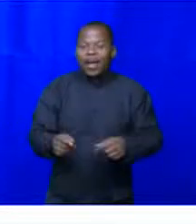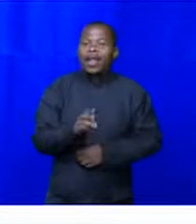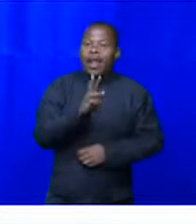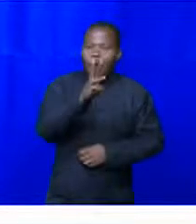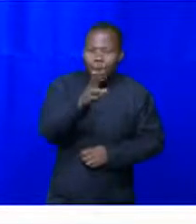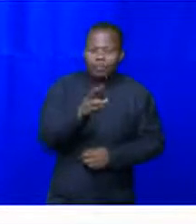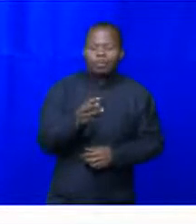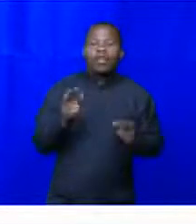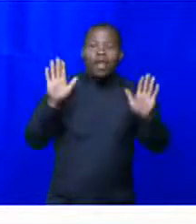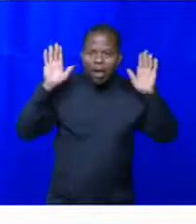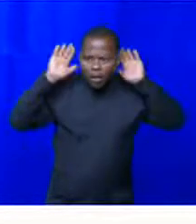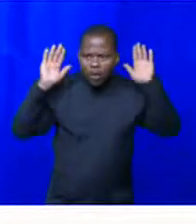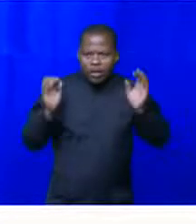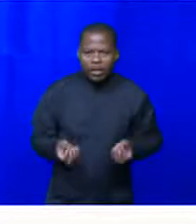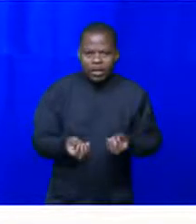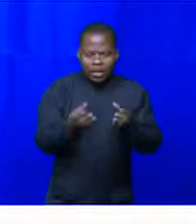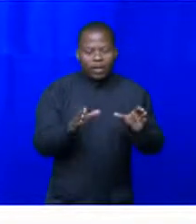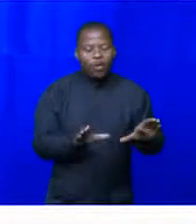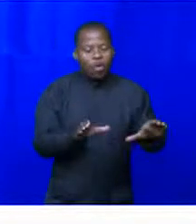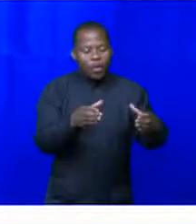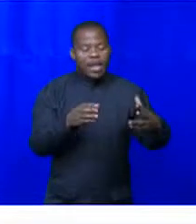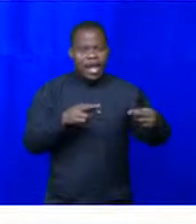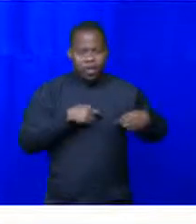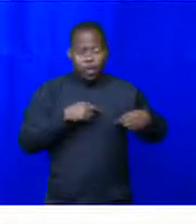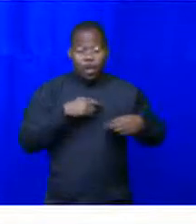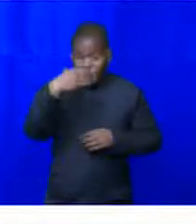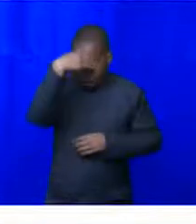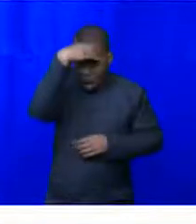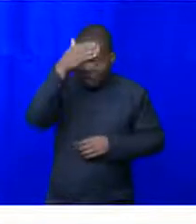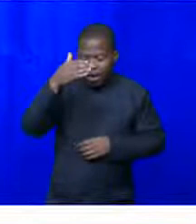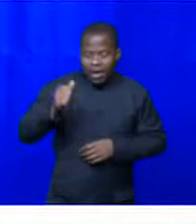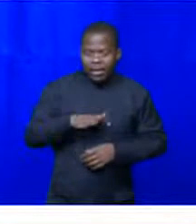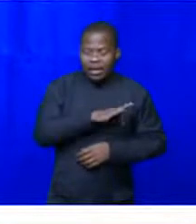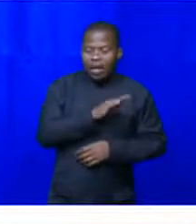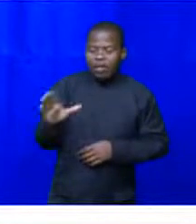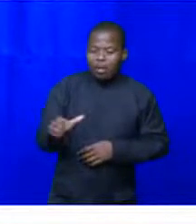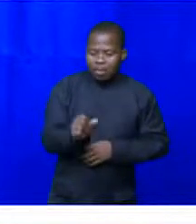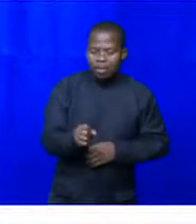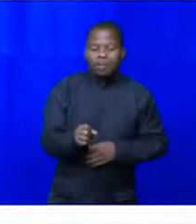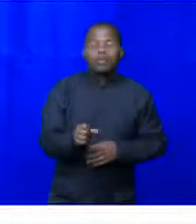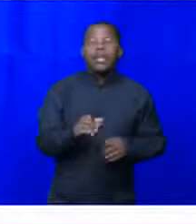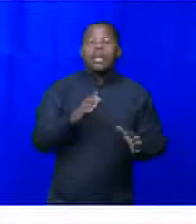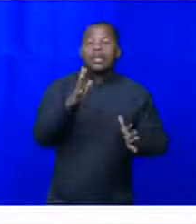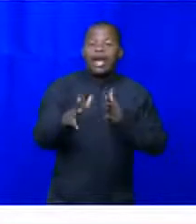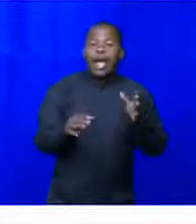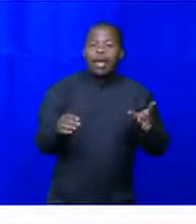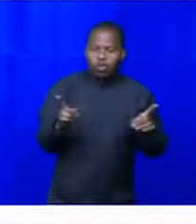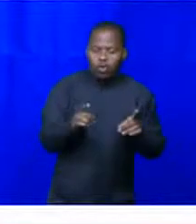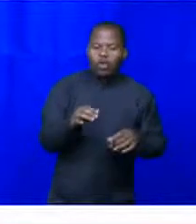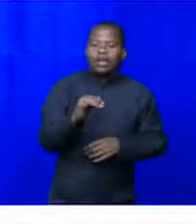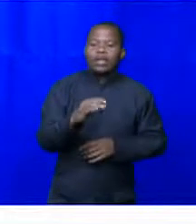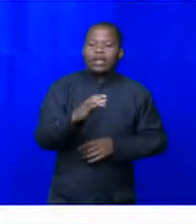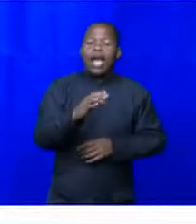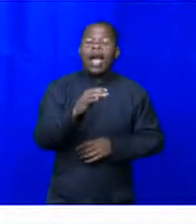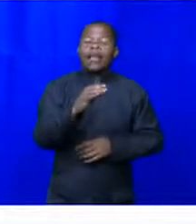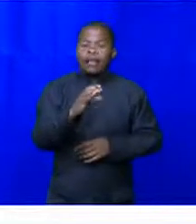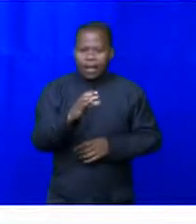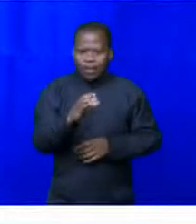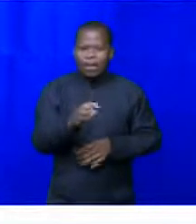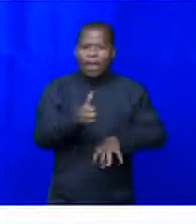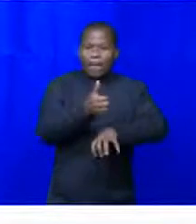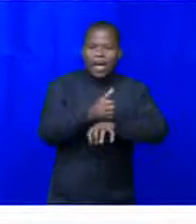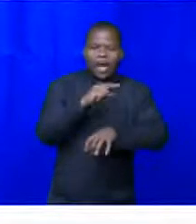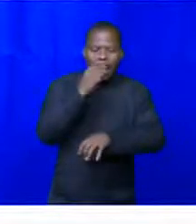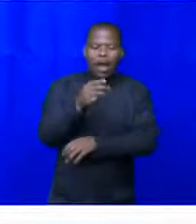losetulo sihlelo walibandla leqasha ke tisebenti tembuso simangamamba uthi ke emakhaya lamabili